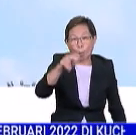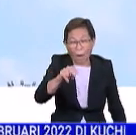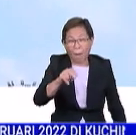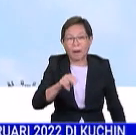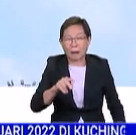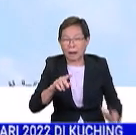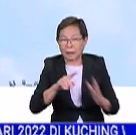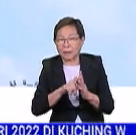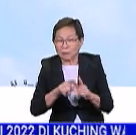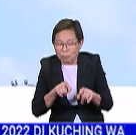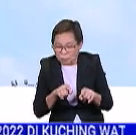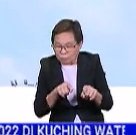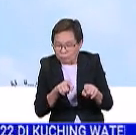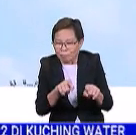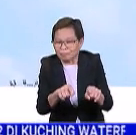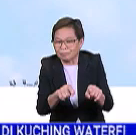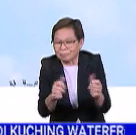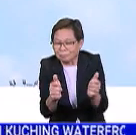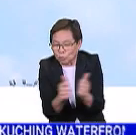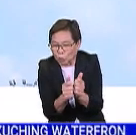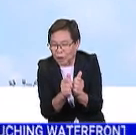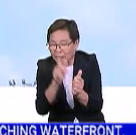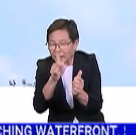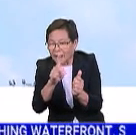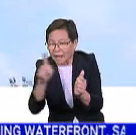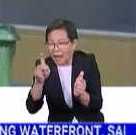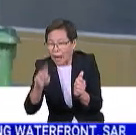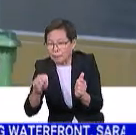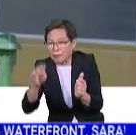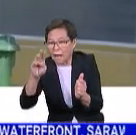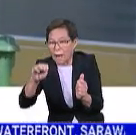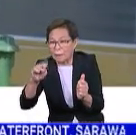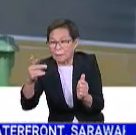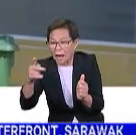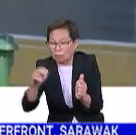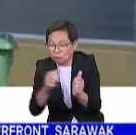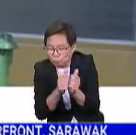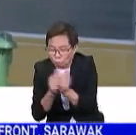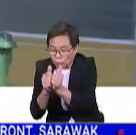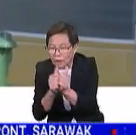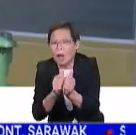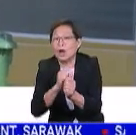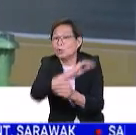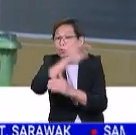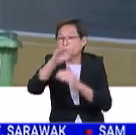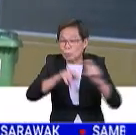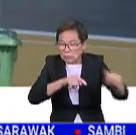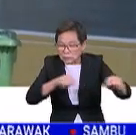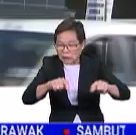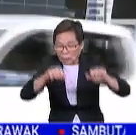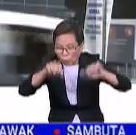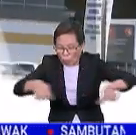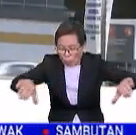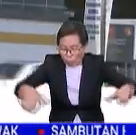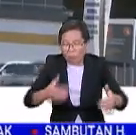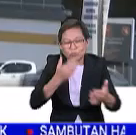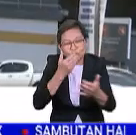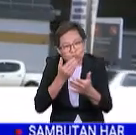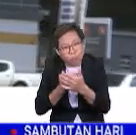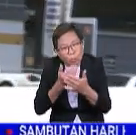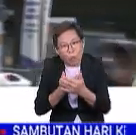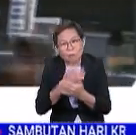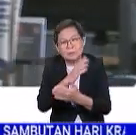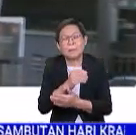akan bergerak seiring dengan Kementerian Kesihatan dan Majlis Keselamatan Negara agar sebarang tindakan dapat dilaksanakan dengan baik